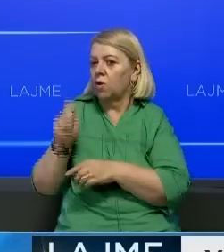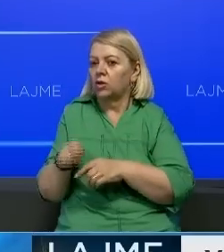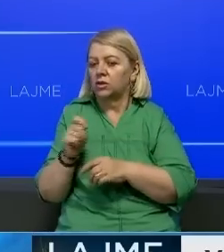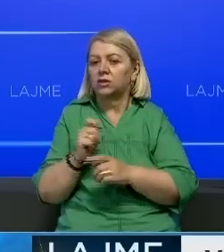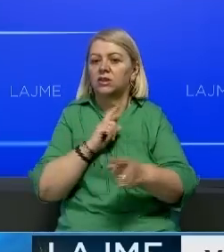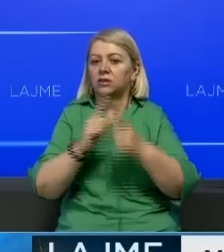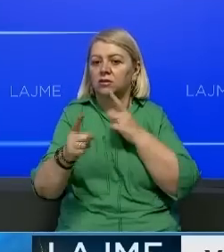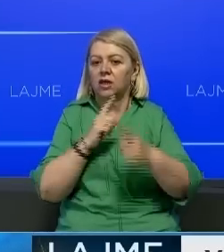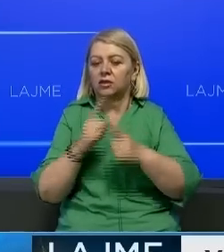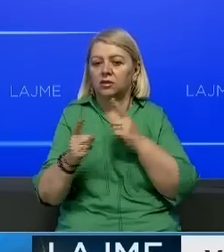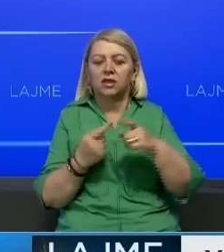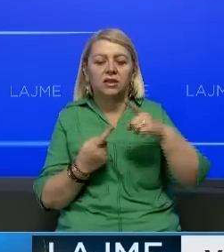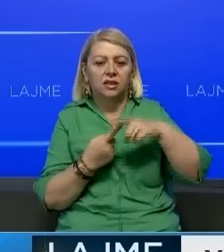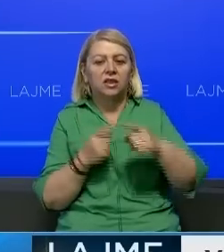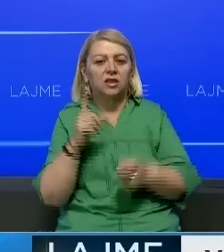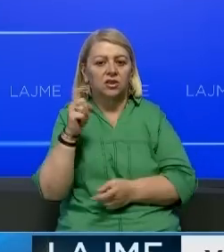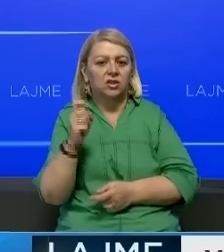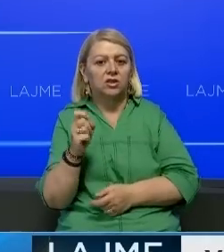së Tajlandës që ka